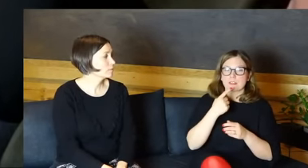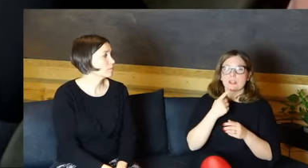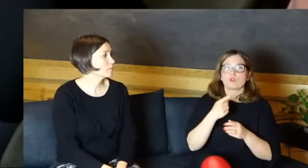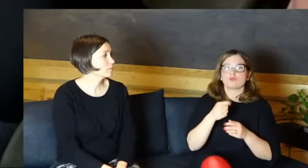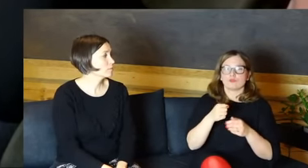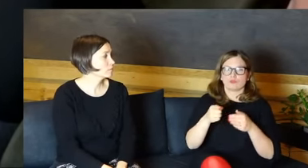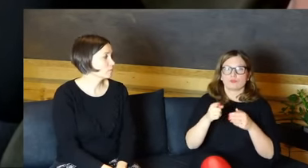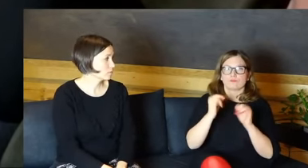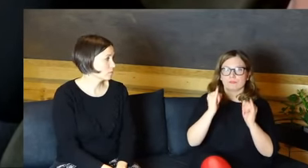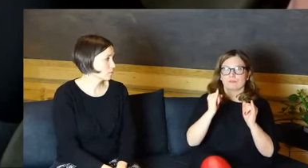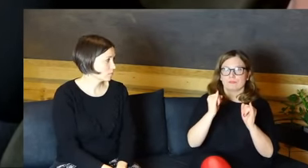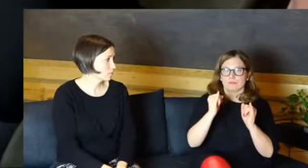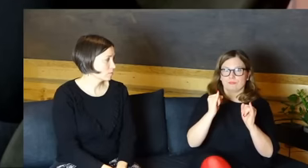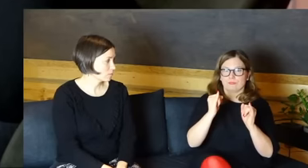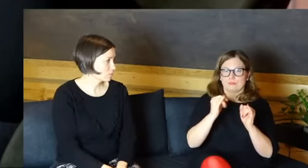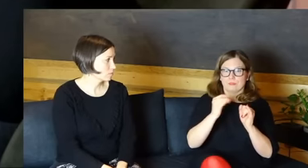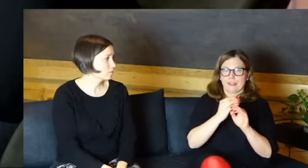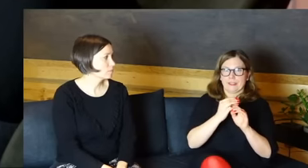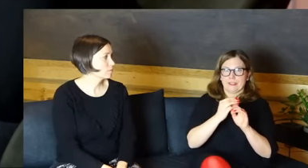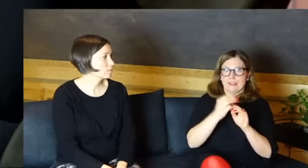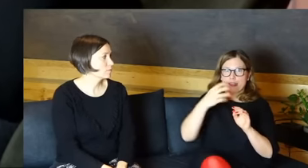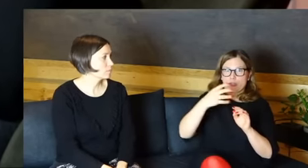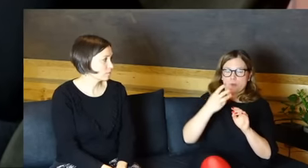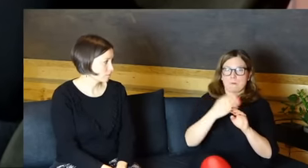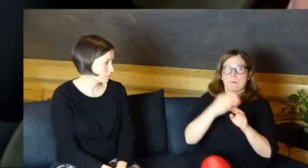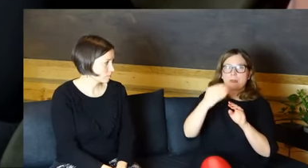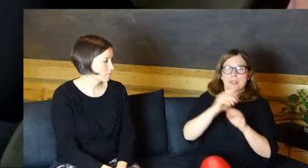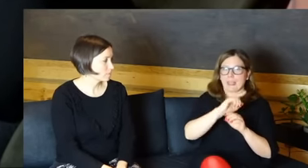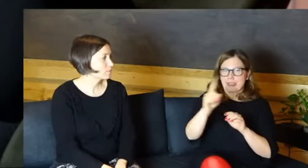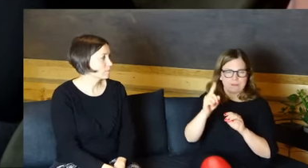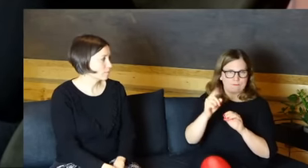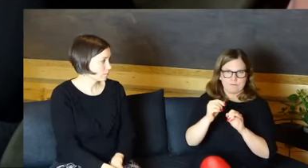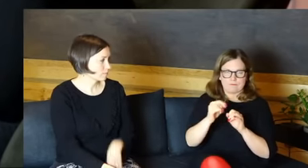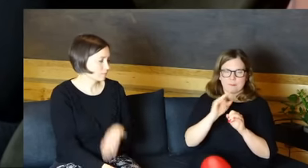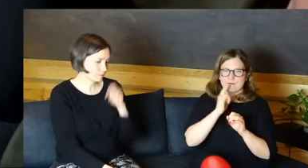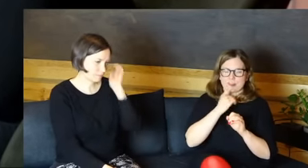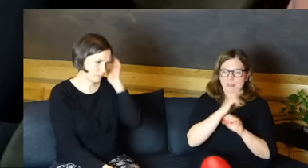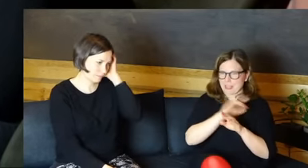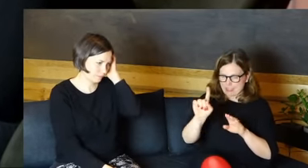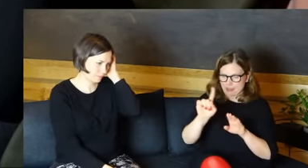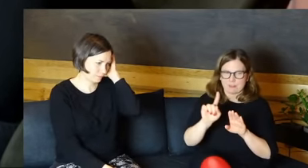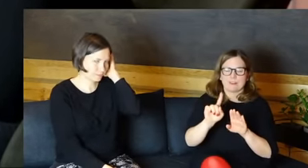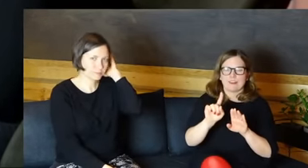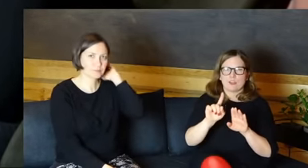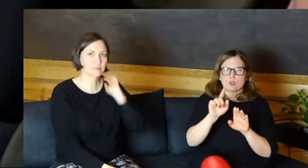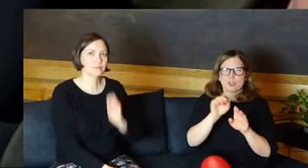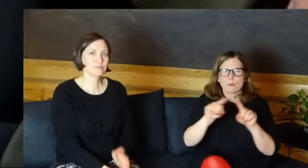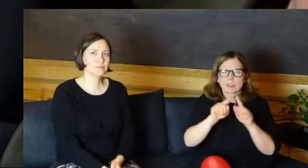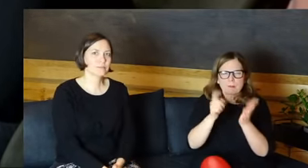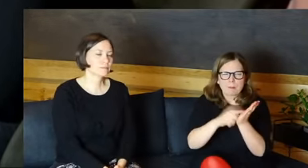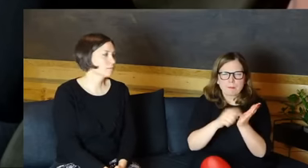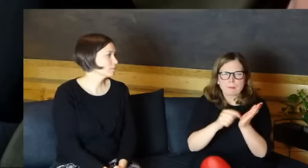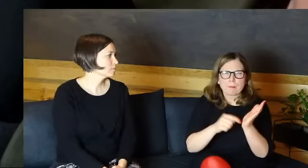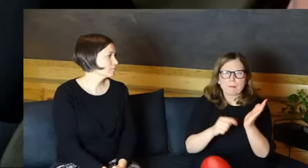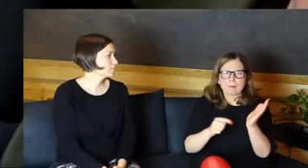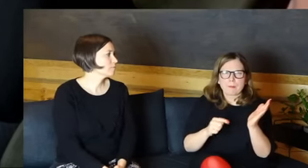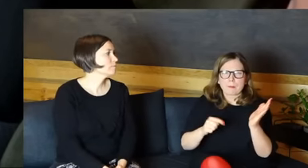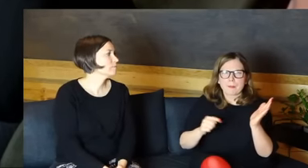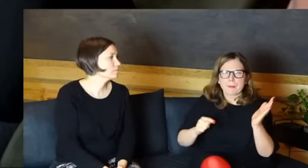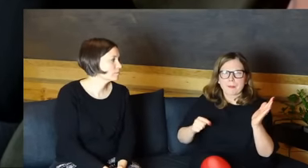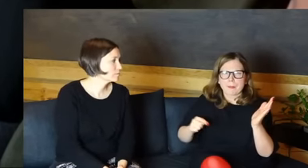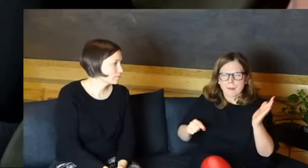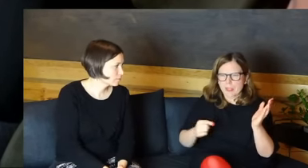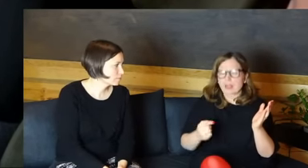tuloksia. Nyt äkkiä klikkailkaa sieltä vastauksenne